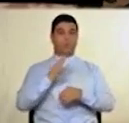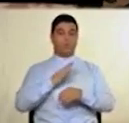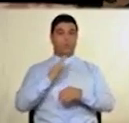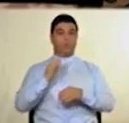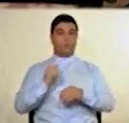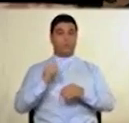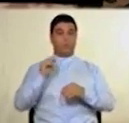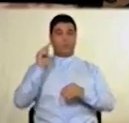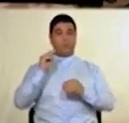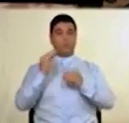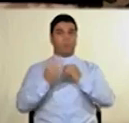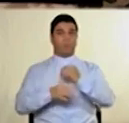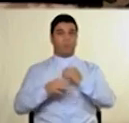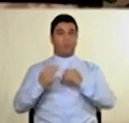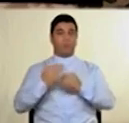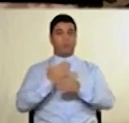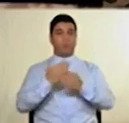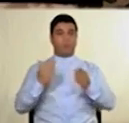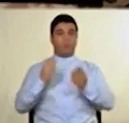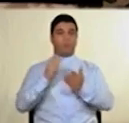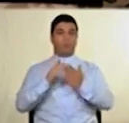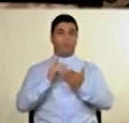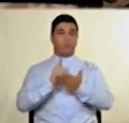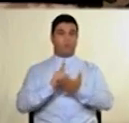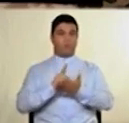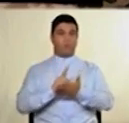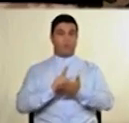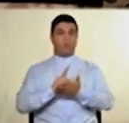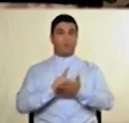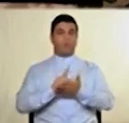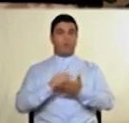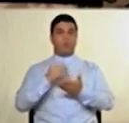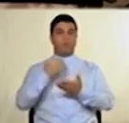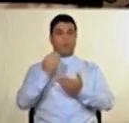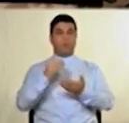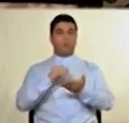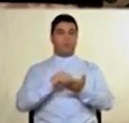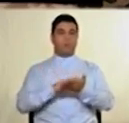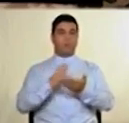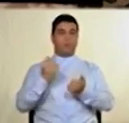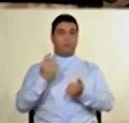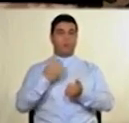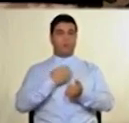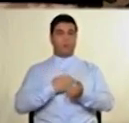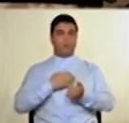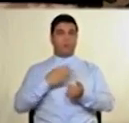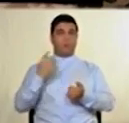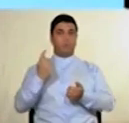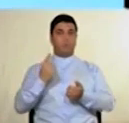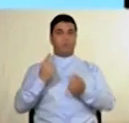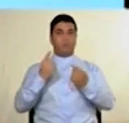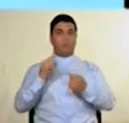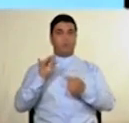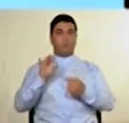va darsimiz yakunida o'zingizga topshiriqlarni belgilab olishingiz zarur bo'ladi. Birinchi, Buyuk